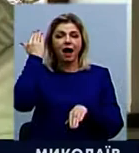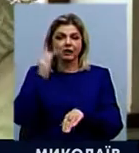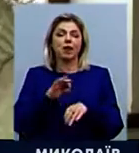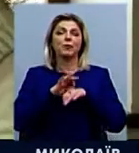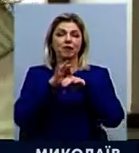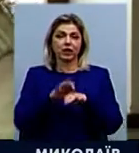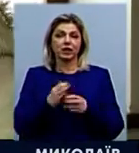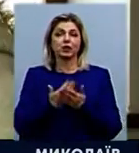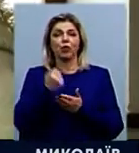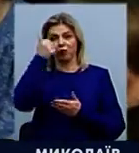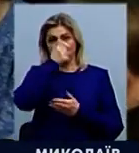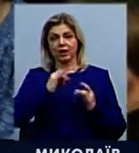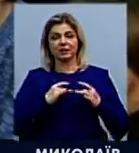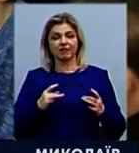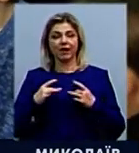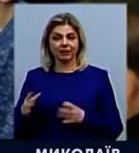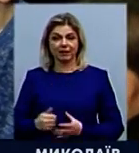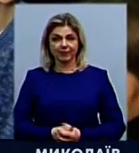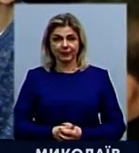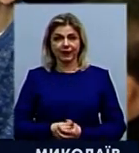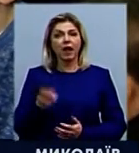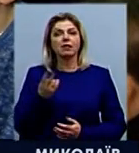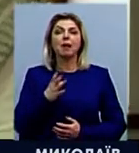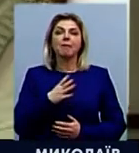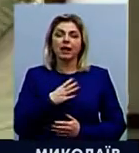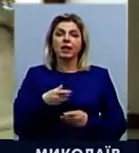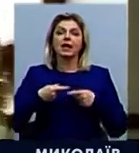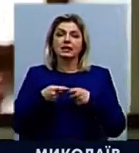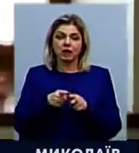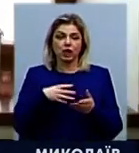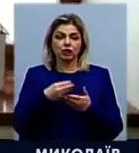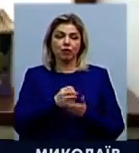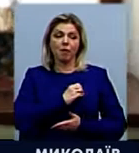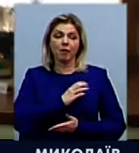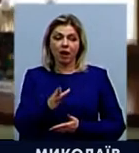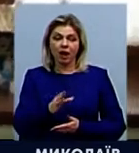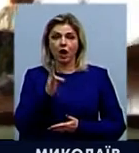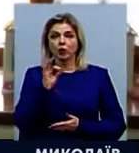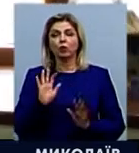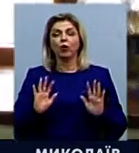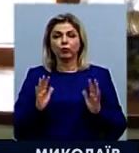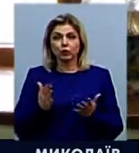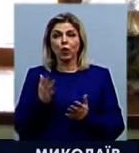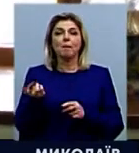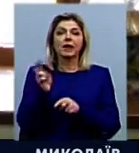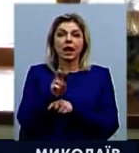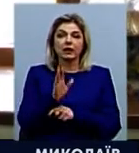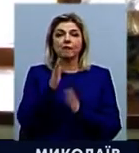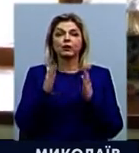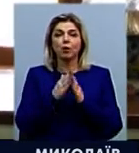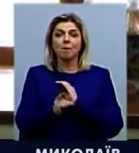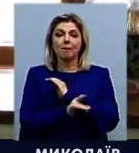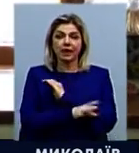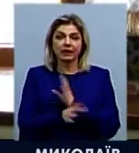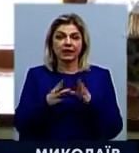поділитися своїм добробутом, багатством. Вот. Ну, якщо колядовщики приходили в бідну сім'ю, і не був